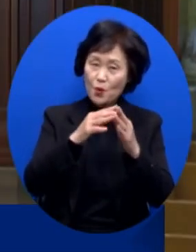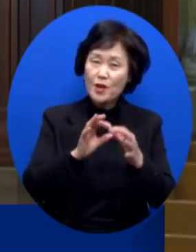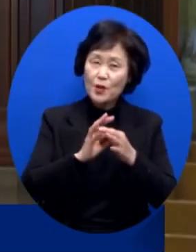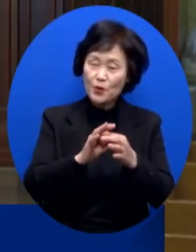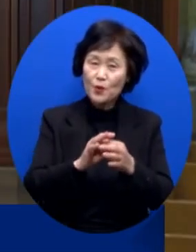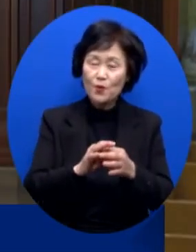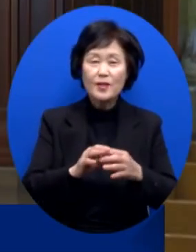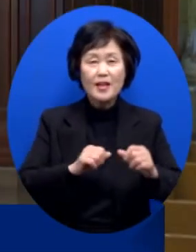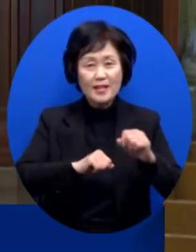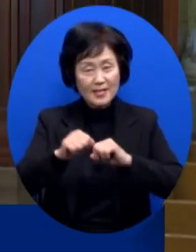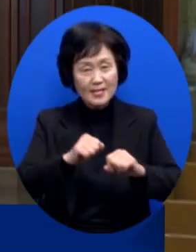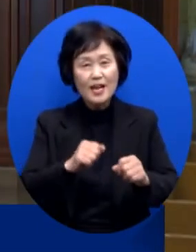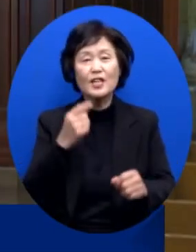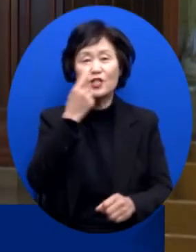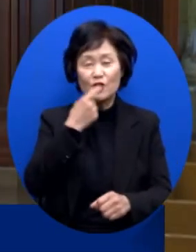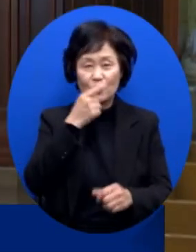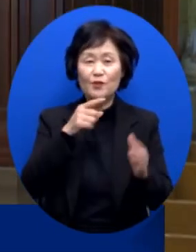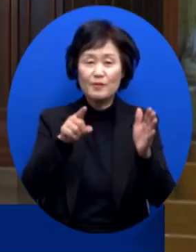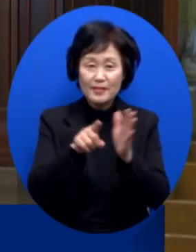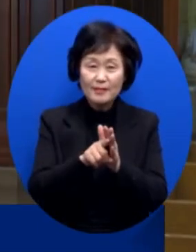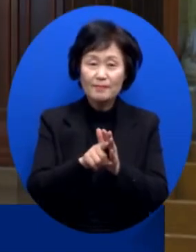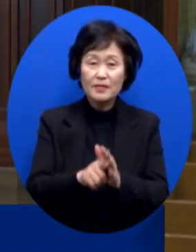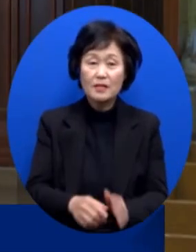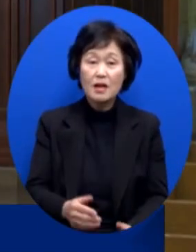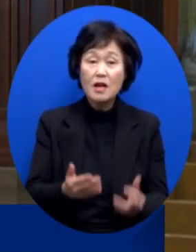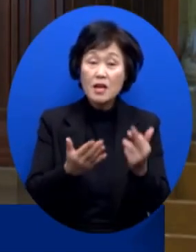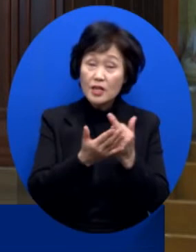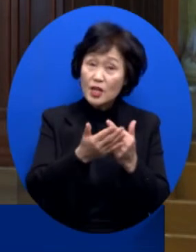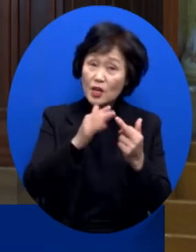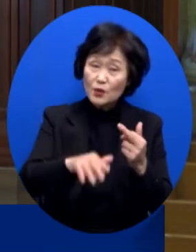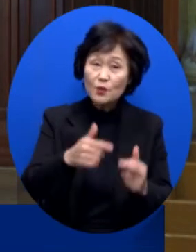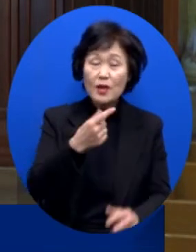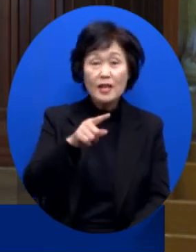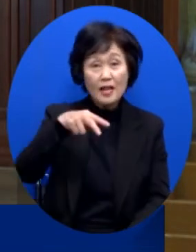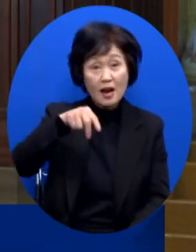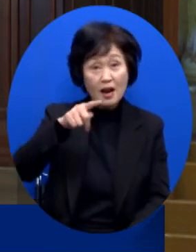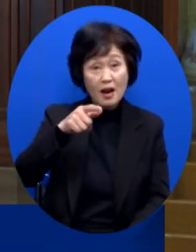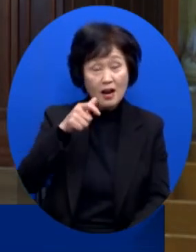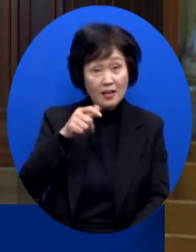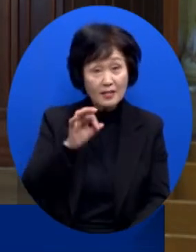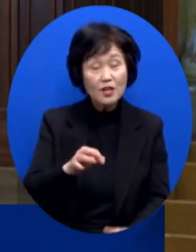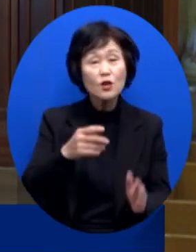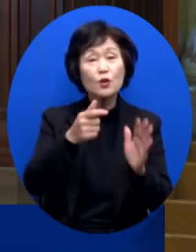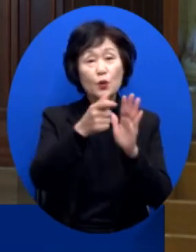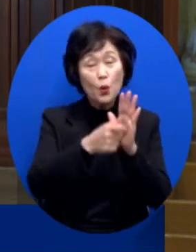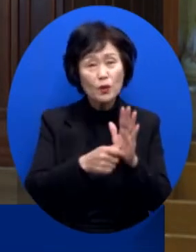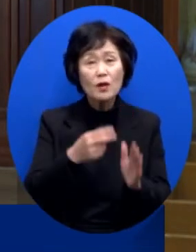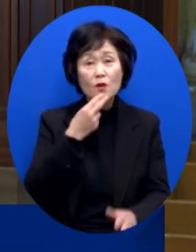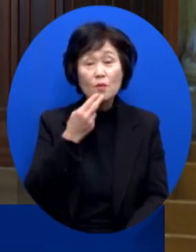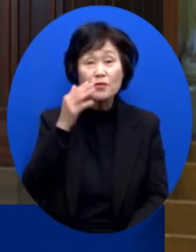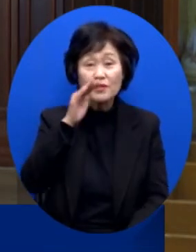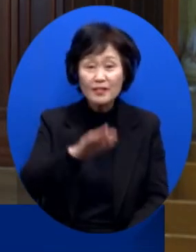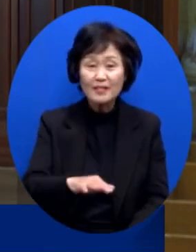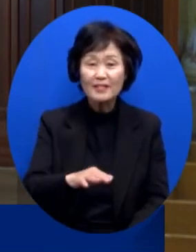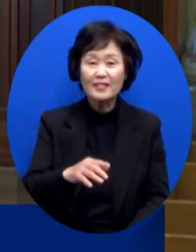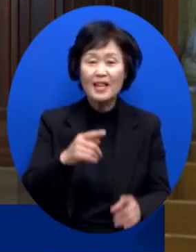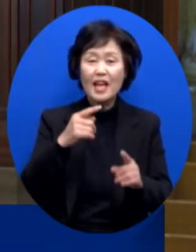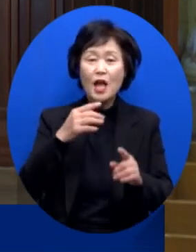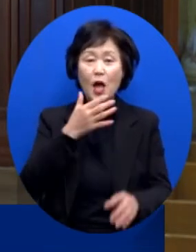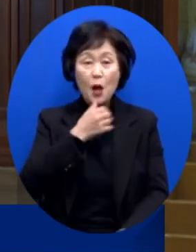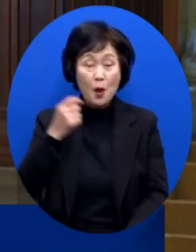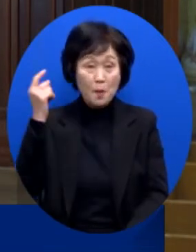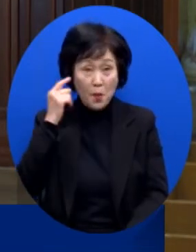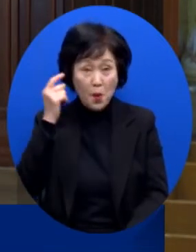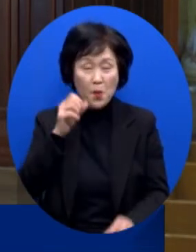마 섬이 제 뒤에 교회가 없었는데 복음의 첫발을 뿐 빈 교회를 써 아름다운 선배의 역사가 나